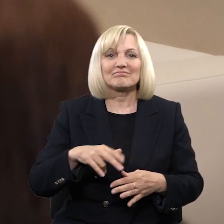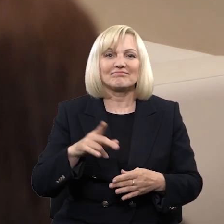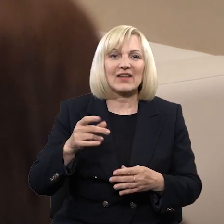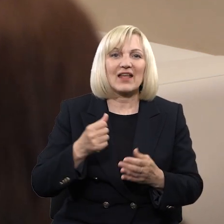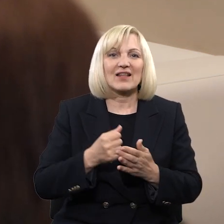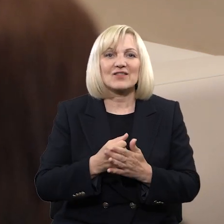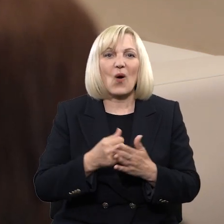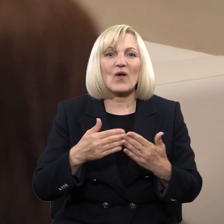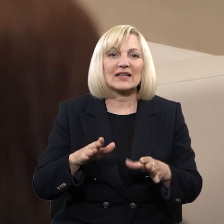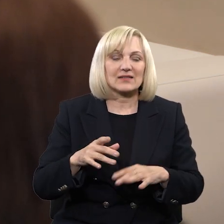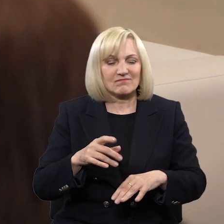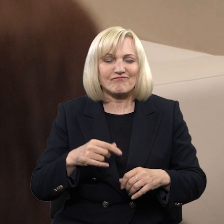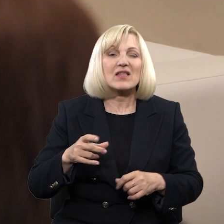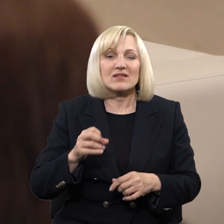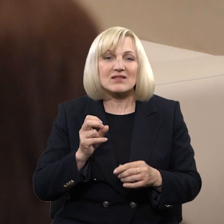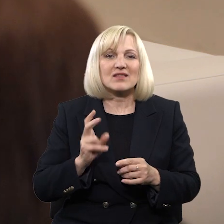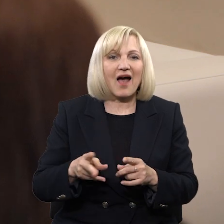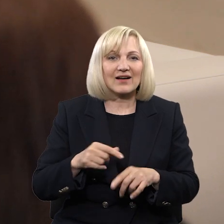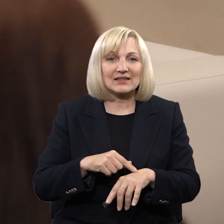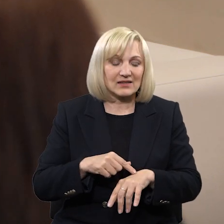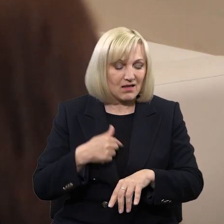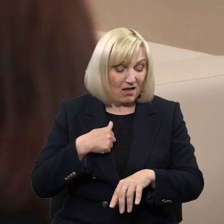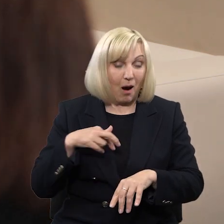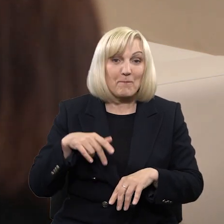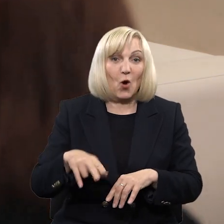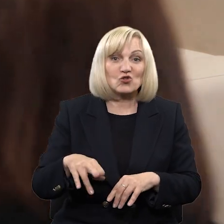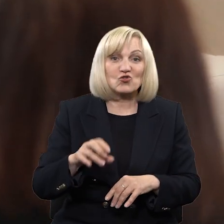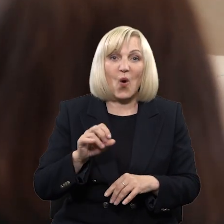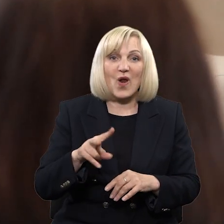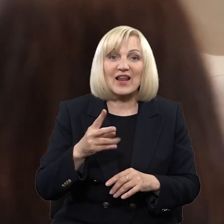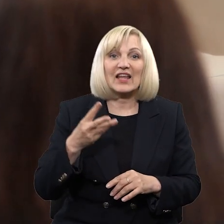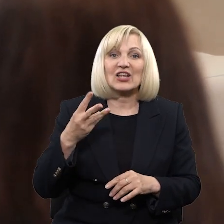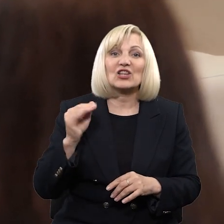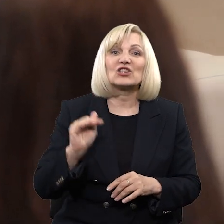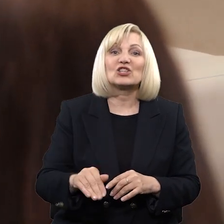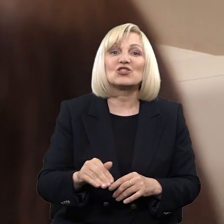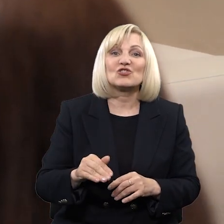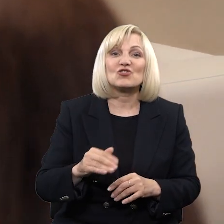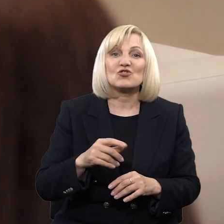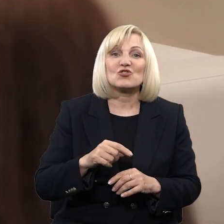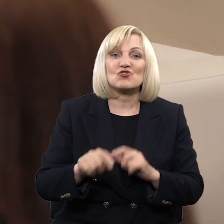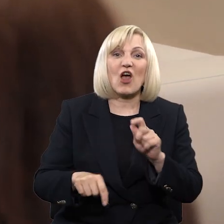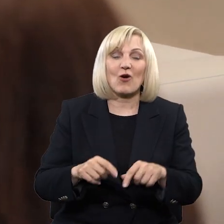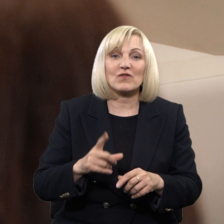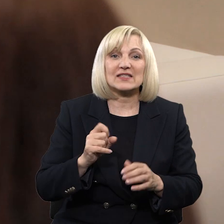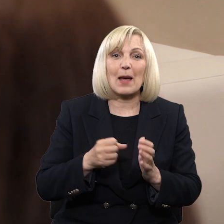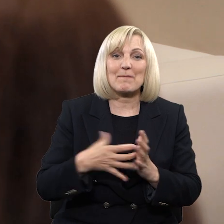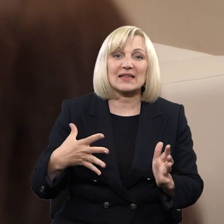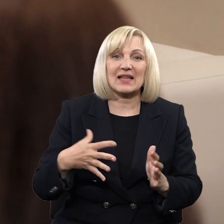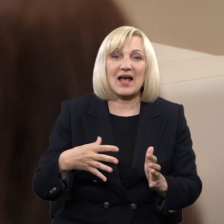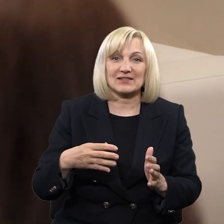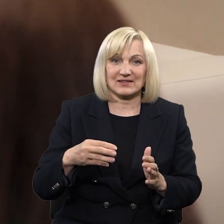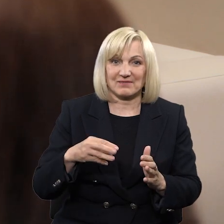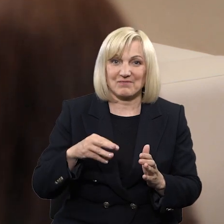музею дойти до открытия выставки и сказать так ну в общем я прошел 3000 шагов за 15 минут чтобы